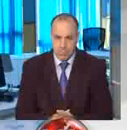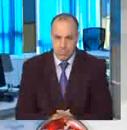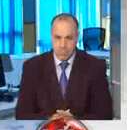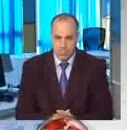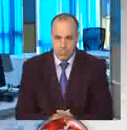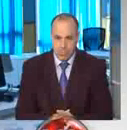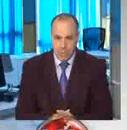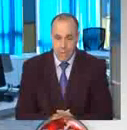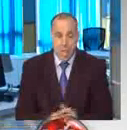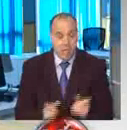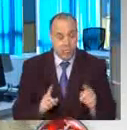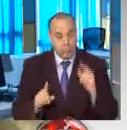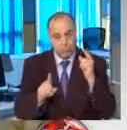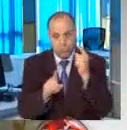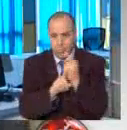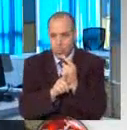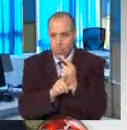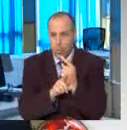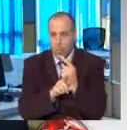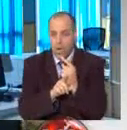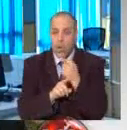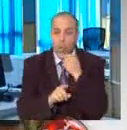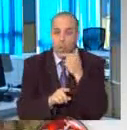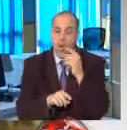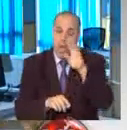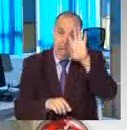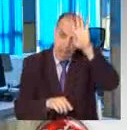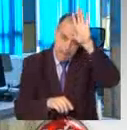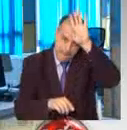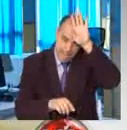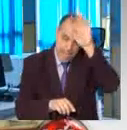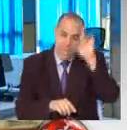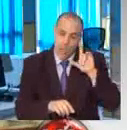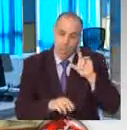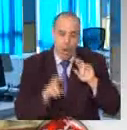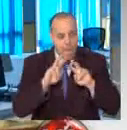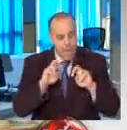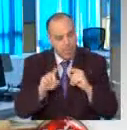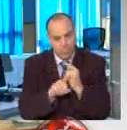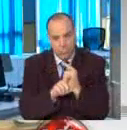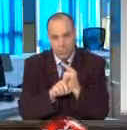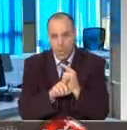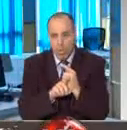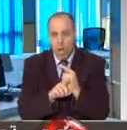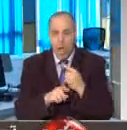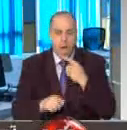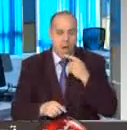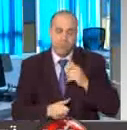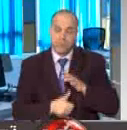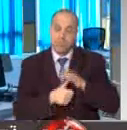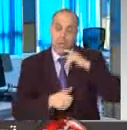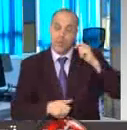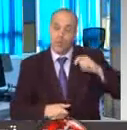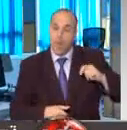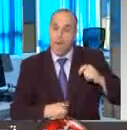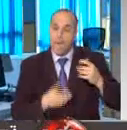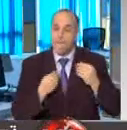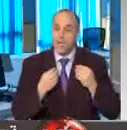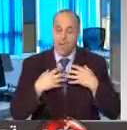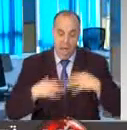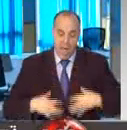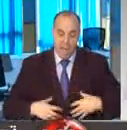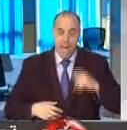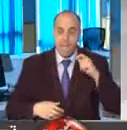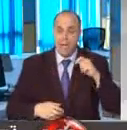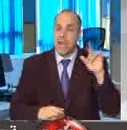كما التقى رئيس الحكومة الدوق الأكبر الأمير هنري، وكانت له مباحثات مع رئيس مجلس النواب وعدد من نواب